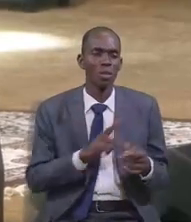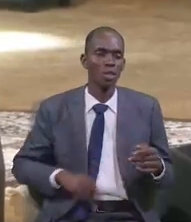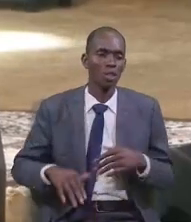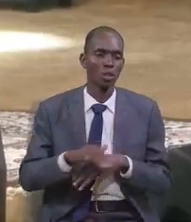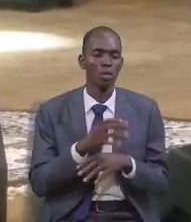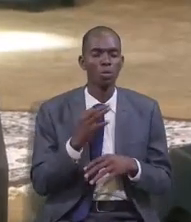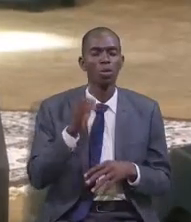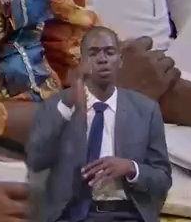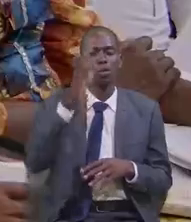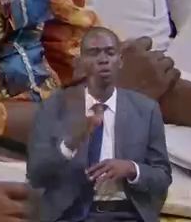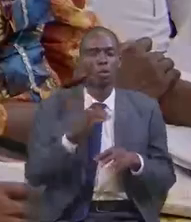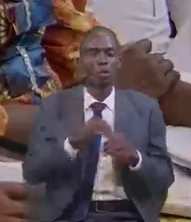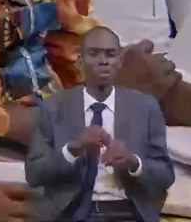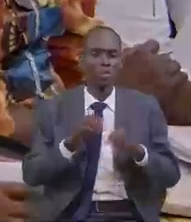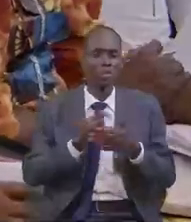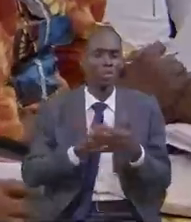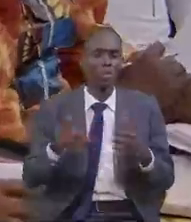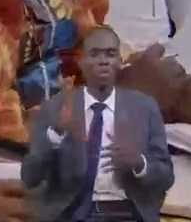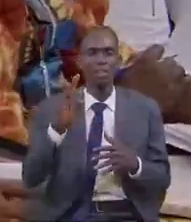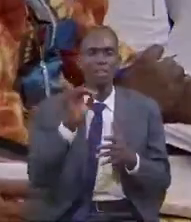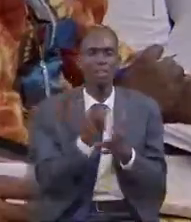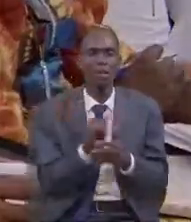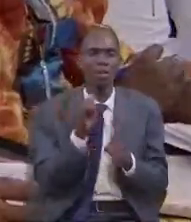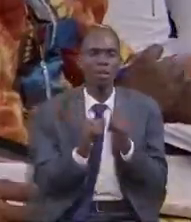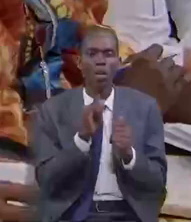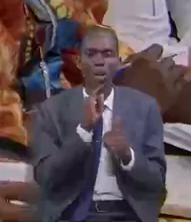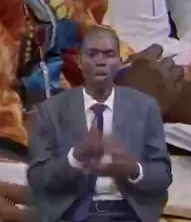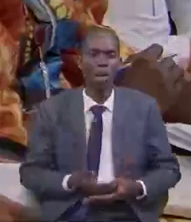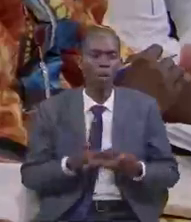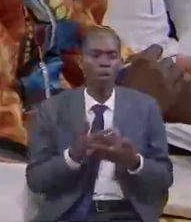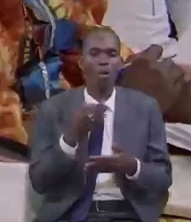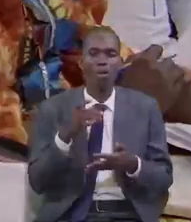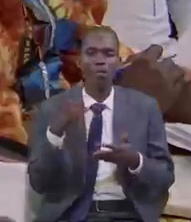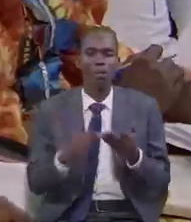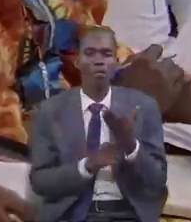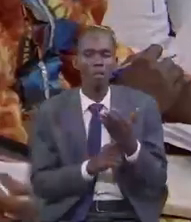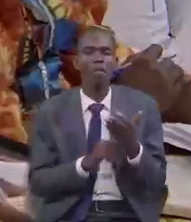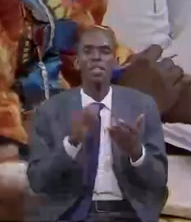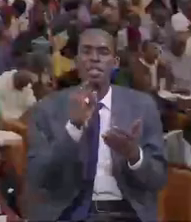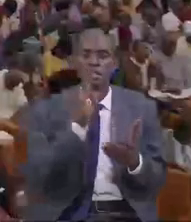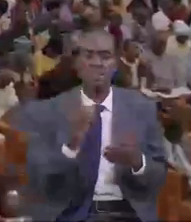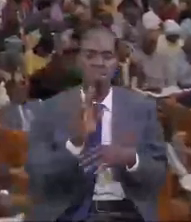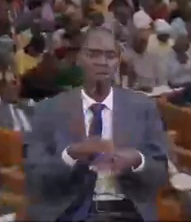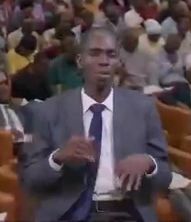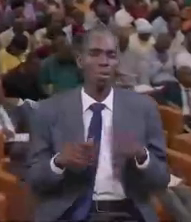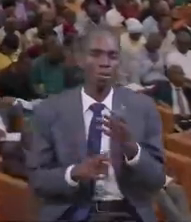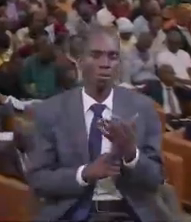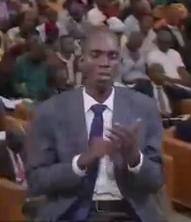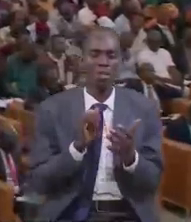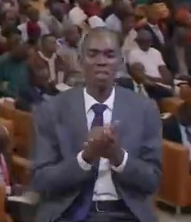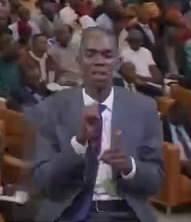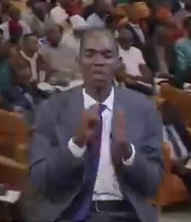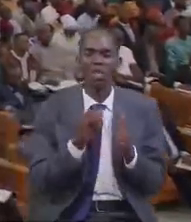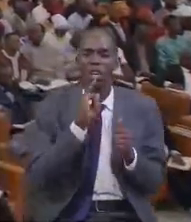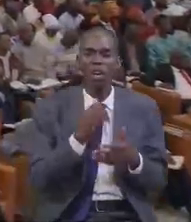ne naît authentiquement, selon l'esprit ne peut voir le royaume de Dieu.